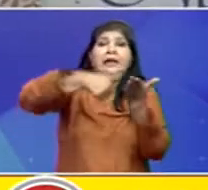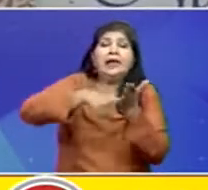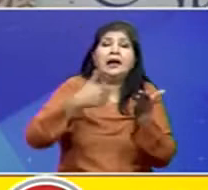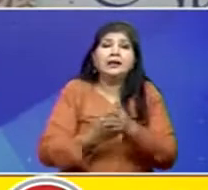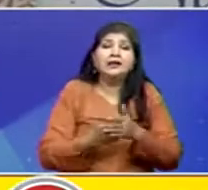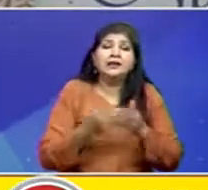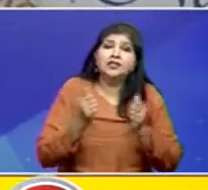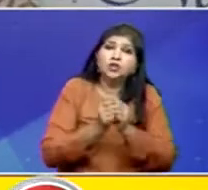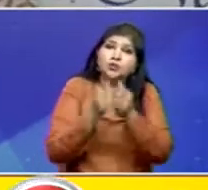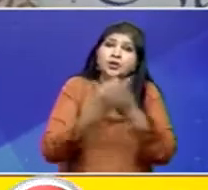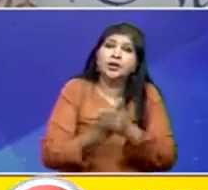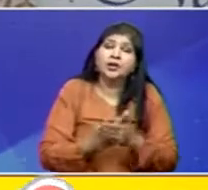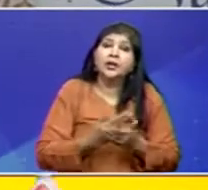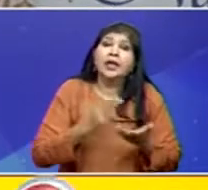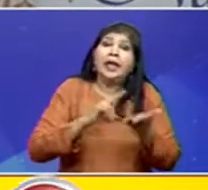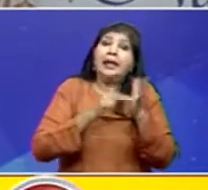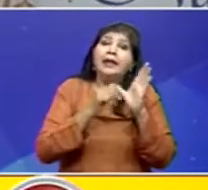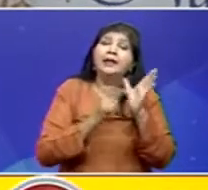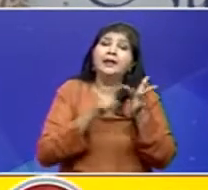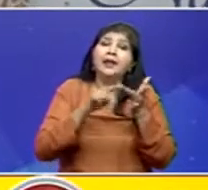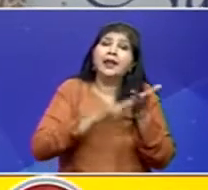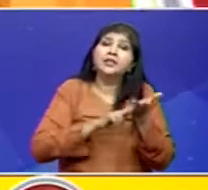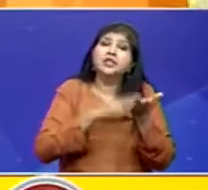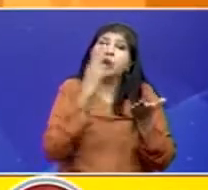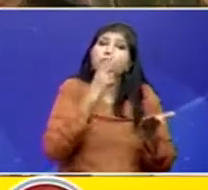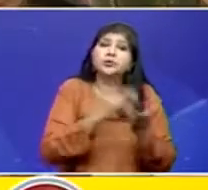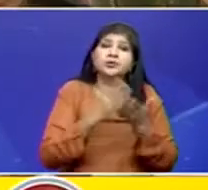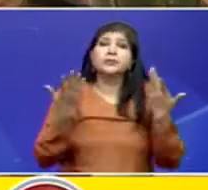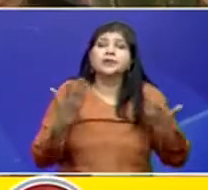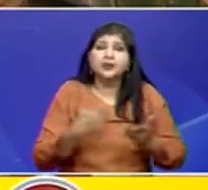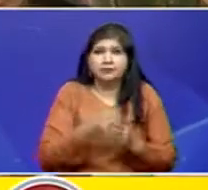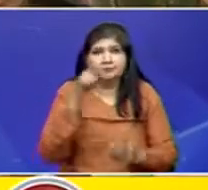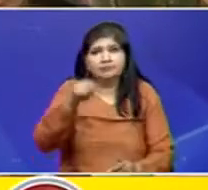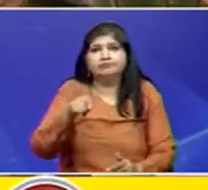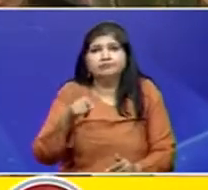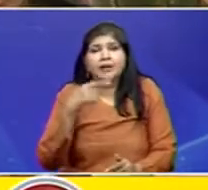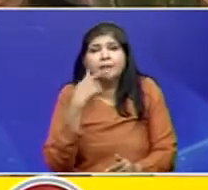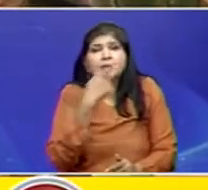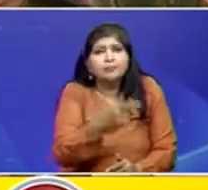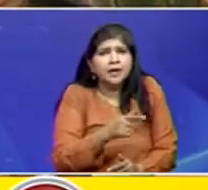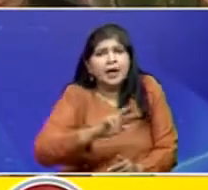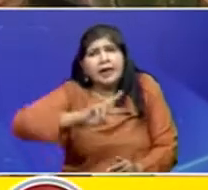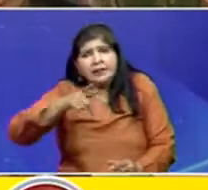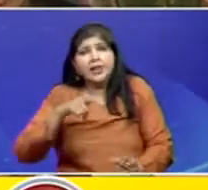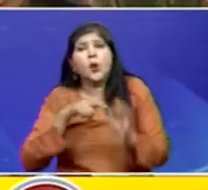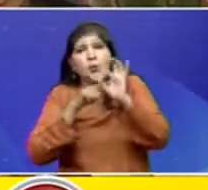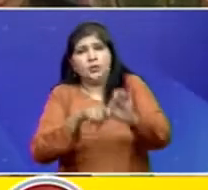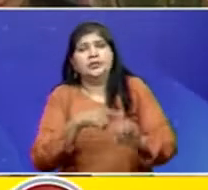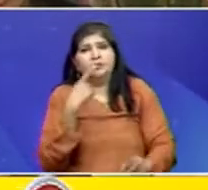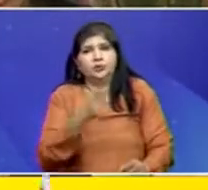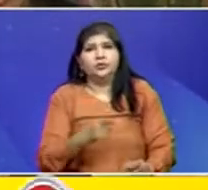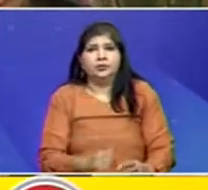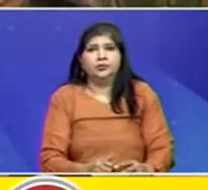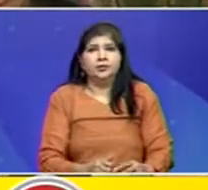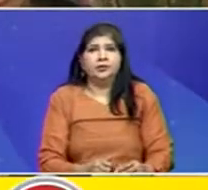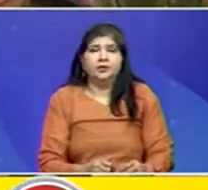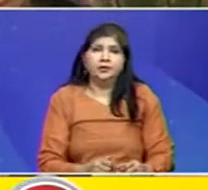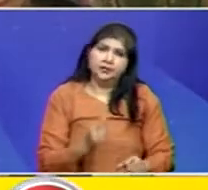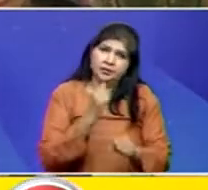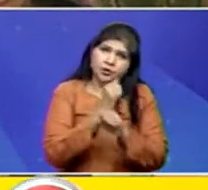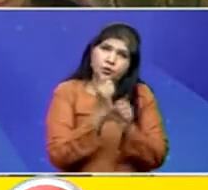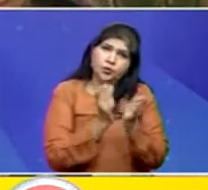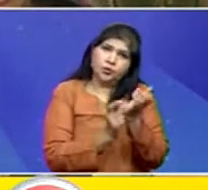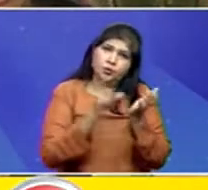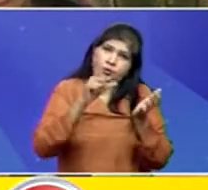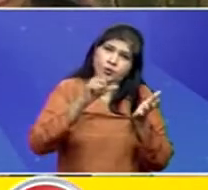से जुड़ा नेशनल मुजियम कहां है मैं आप से एक और सवाल करता हूं गुल्शन महल